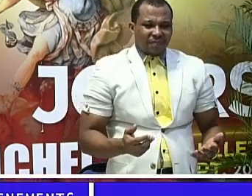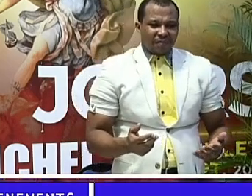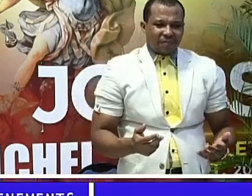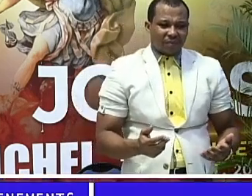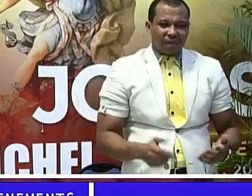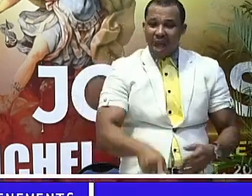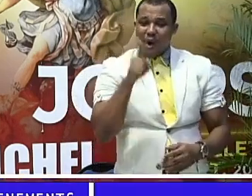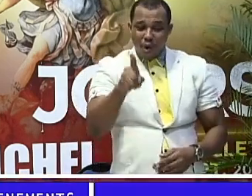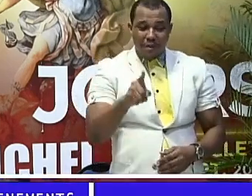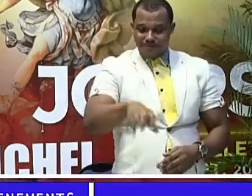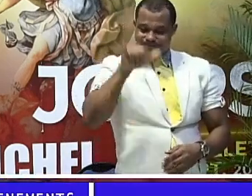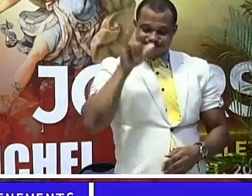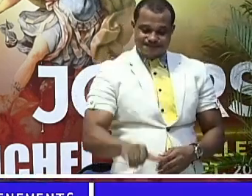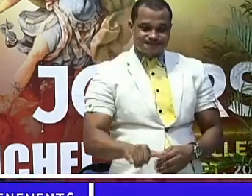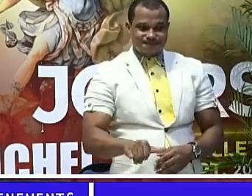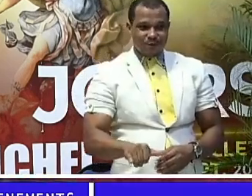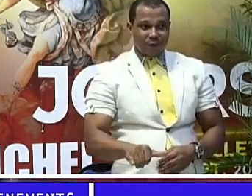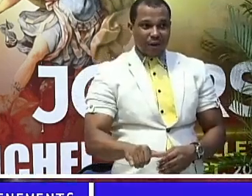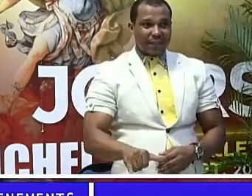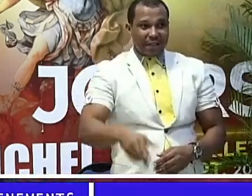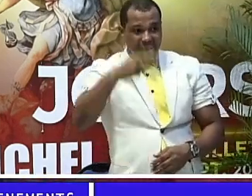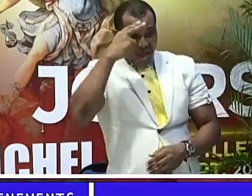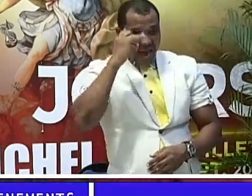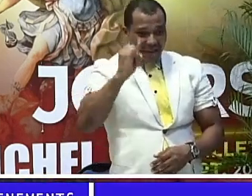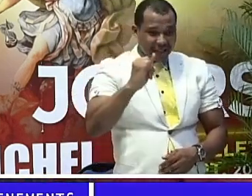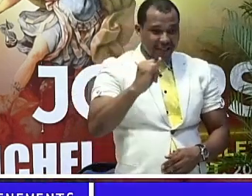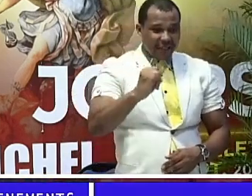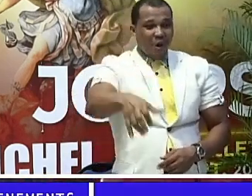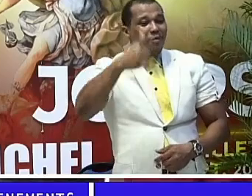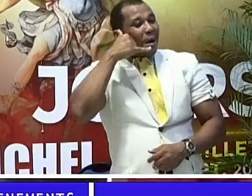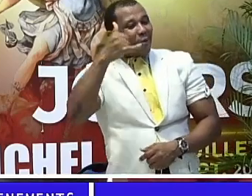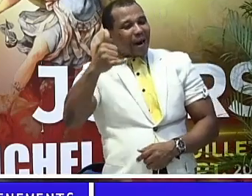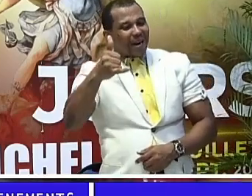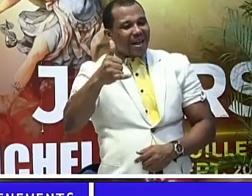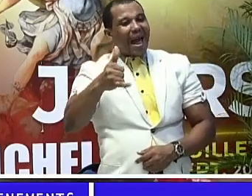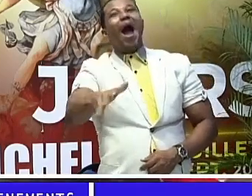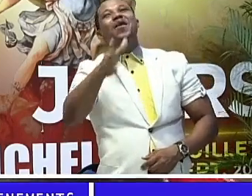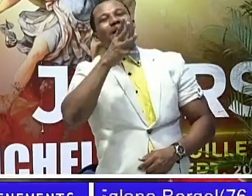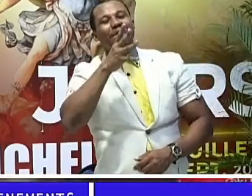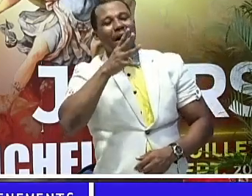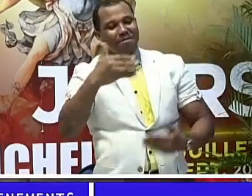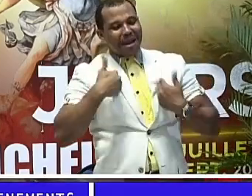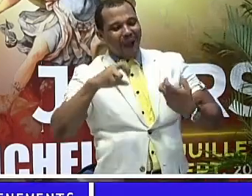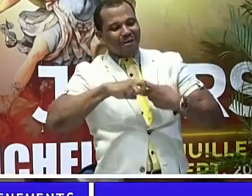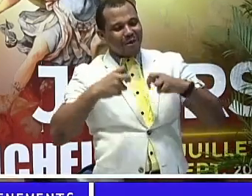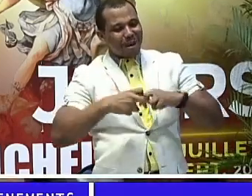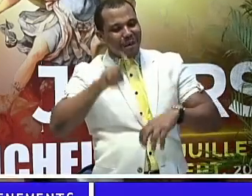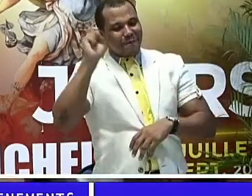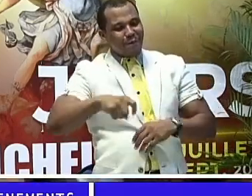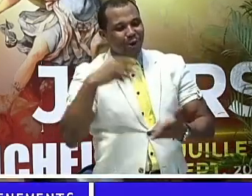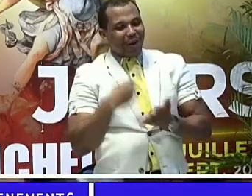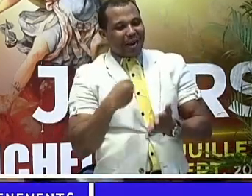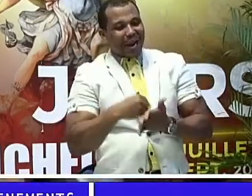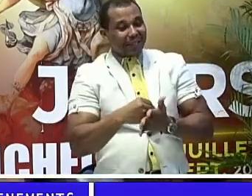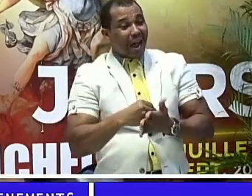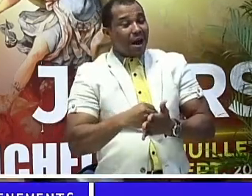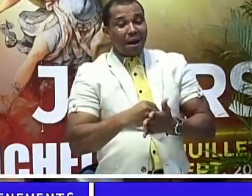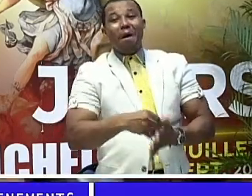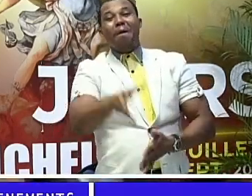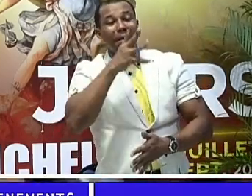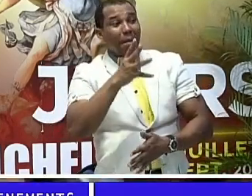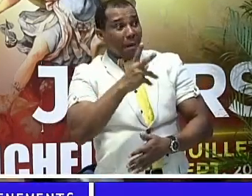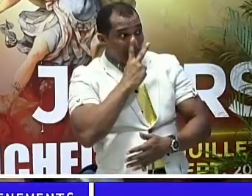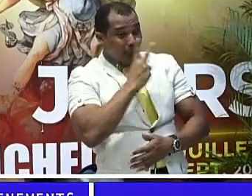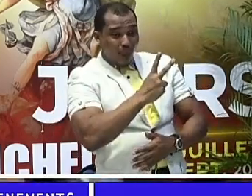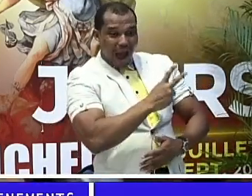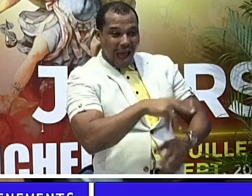même ici, de temps en temps, oh maman, il y a un problème là, j'ai besoin de tel corps. Maman, j'ai un bel tennis là, femme. Quand il y a